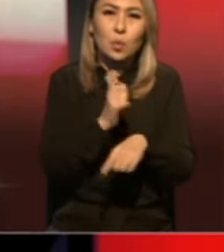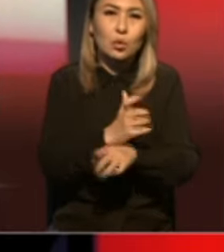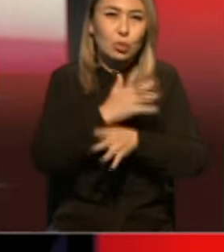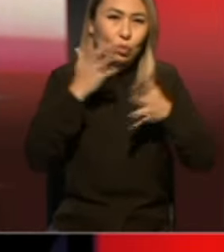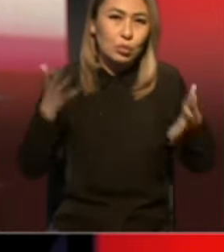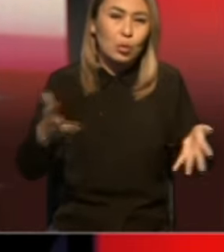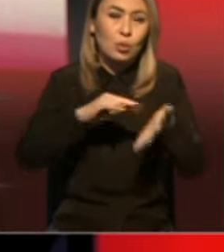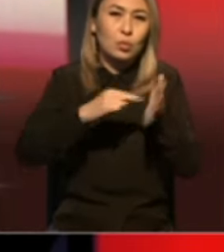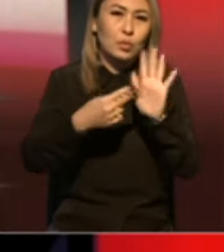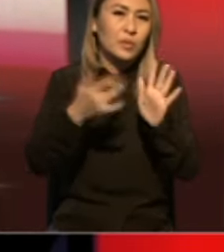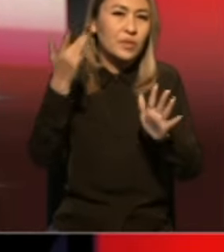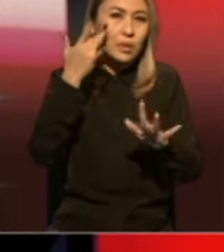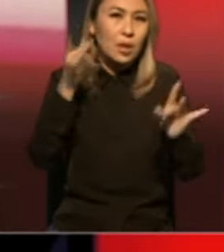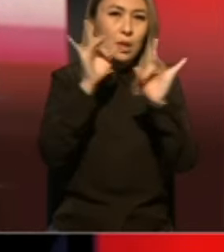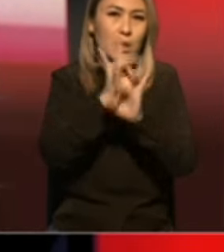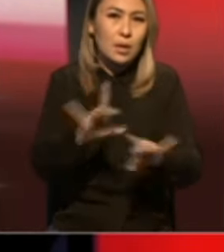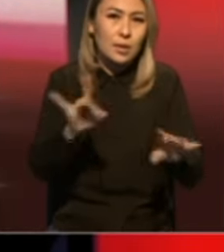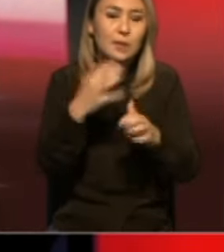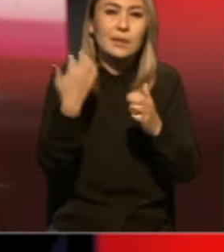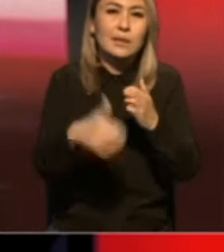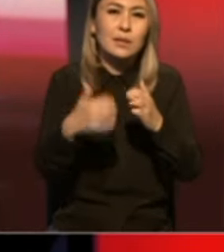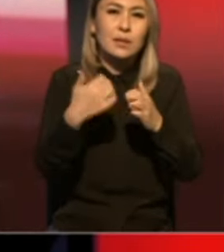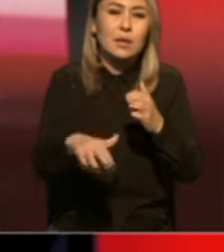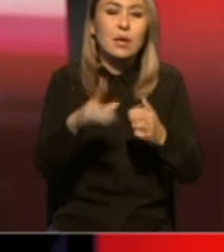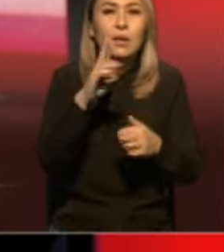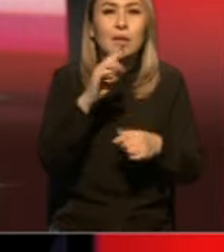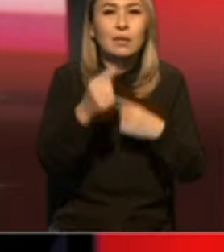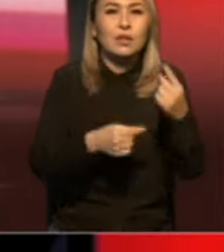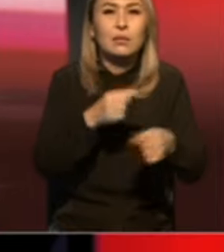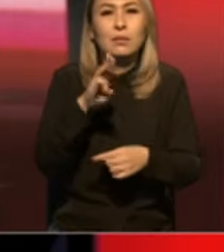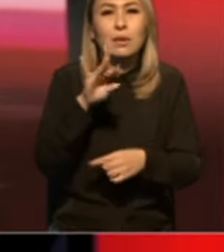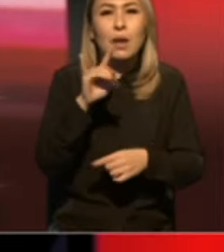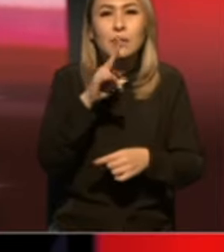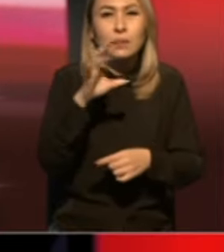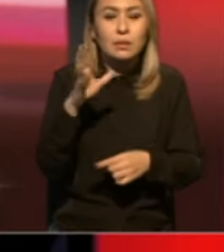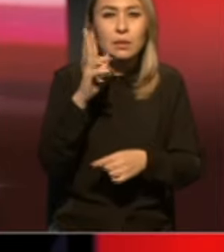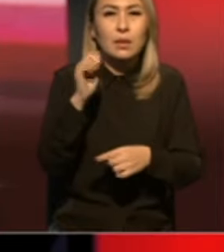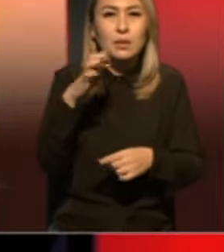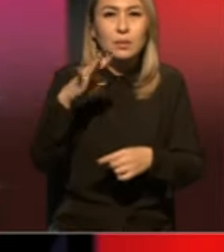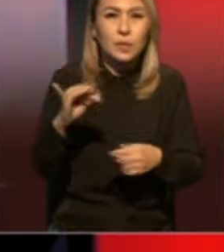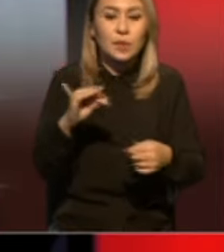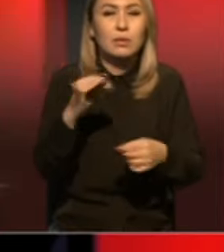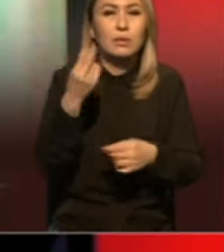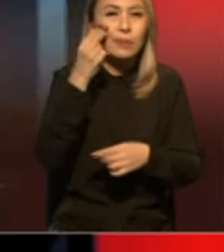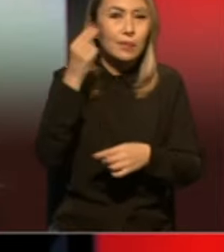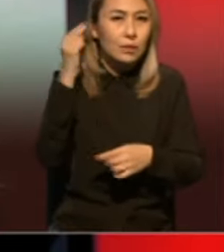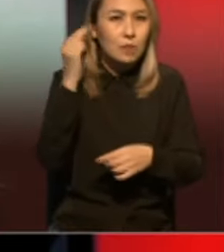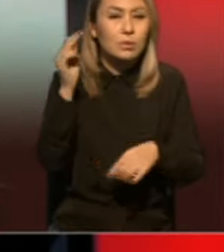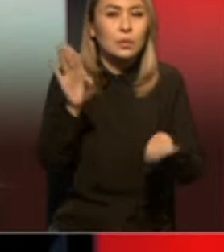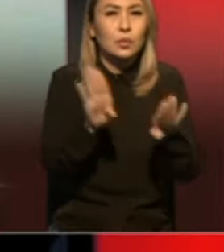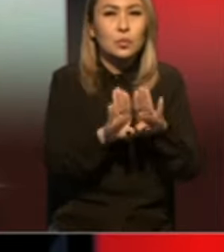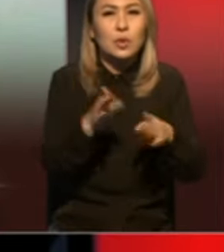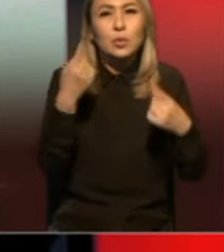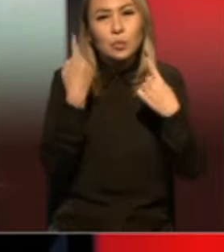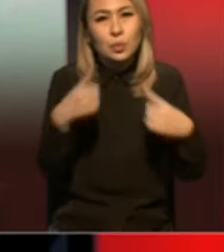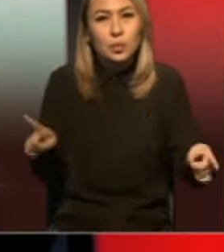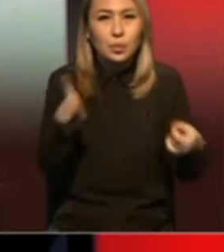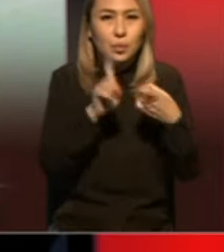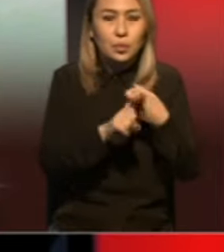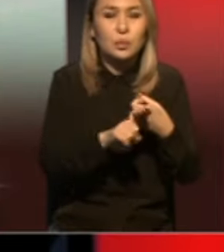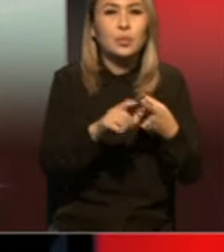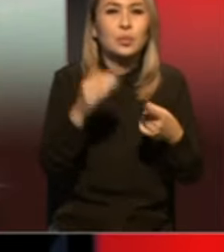жобаны үнемі айтып жүреміз ғой, ол орта дәліз. Транскаспий шекарасы арқылы, одан бөлек Қытаймен басқа елдерді байланыстыратын